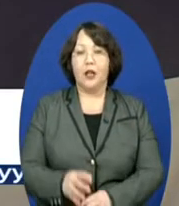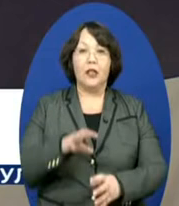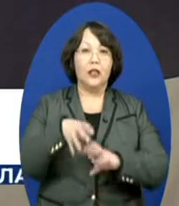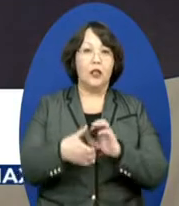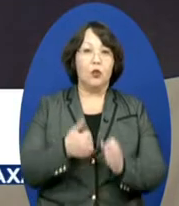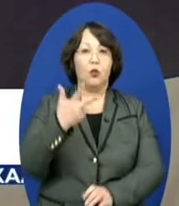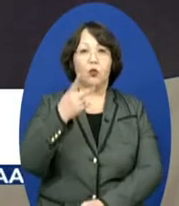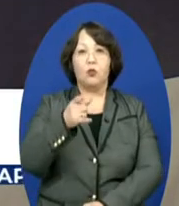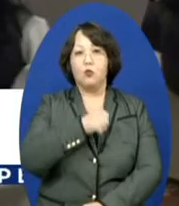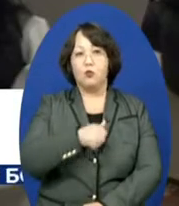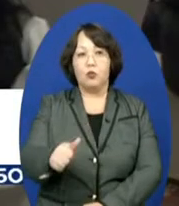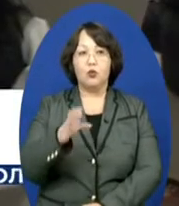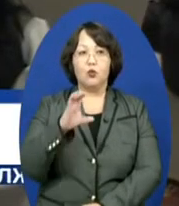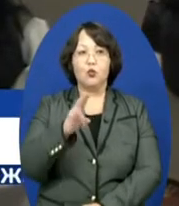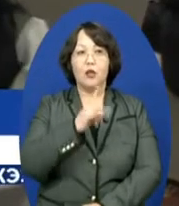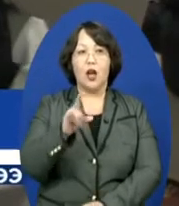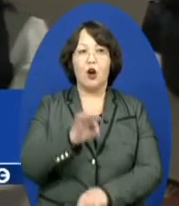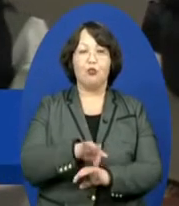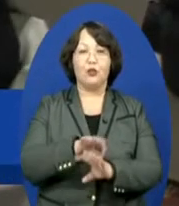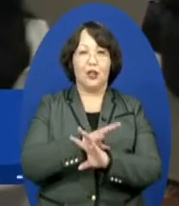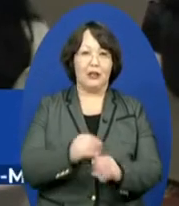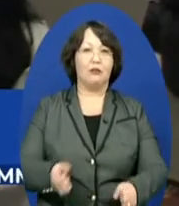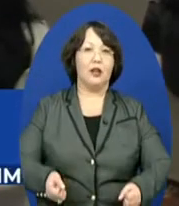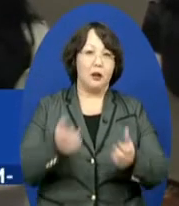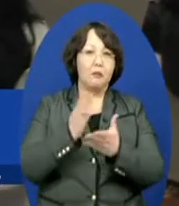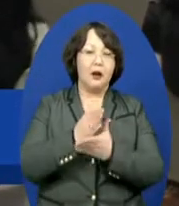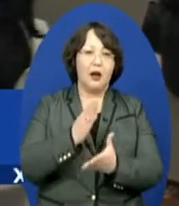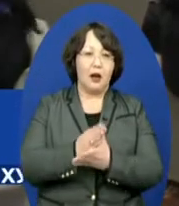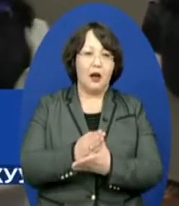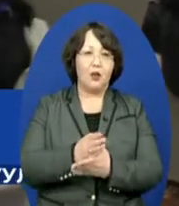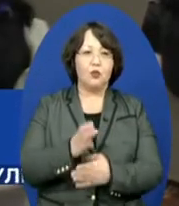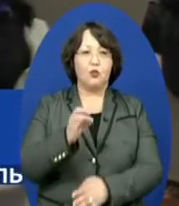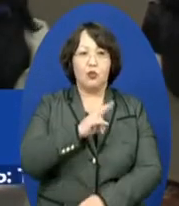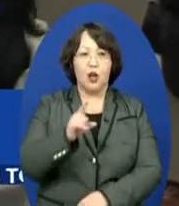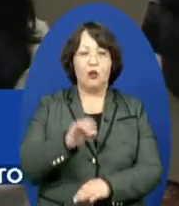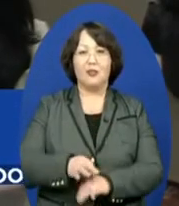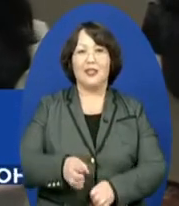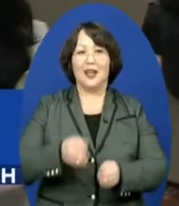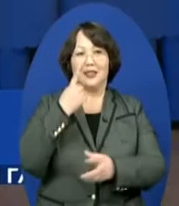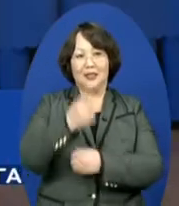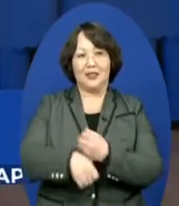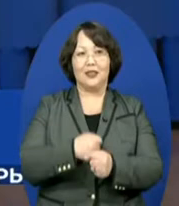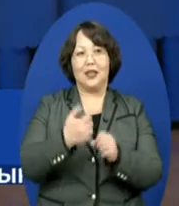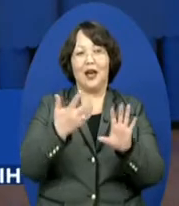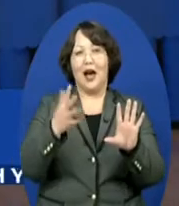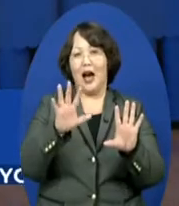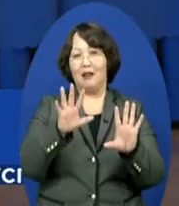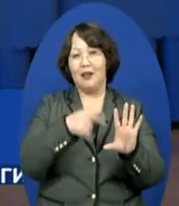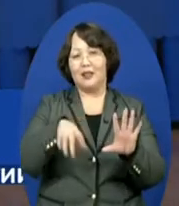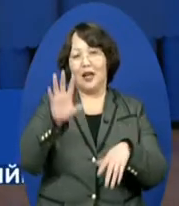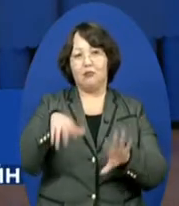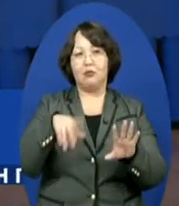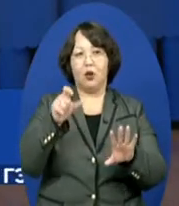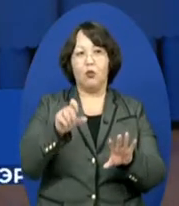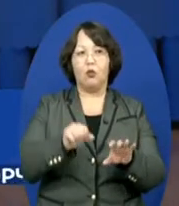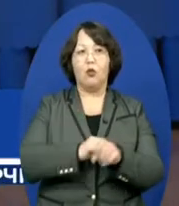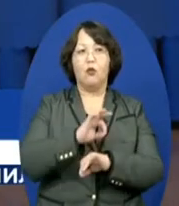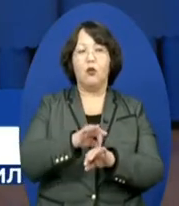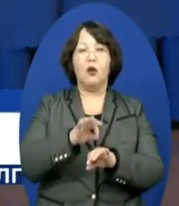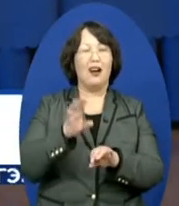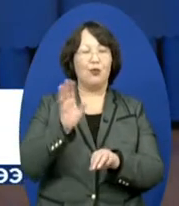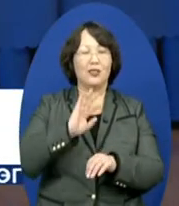Дэлхийд дээр 3 хүн тутмын нэг нь сүрийгийн халдвар авсан байдаг. Халдвартай хэлбэрийн сүрийтэй хүн жилд 10-15 хүнд халдвар тараадаг